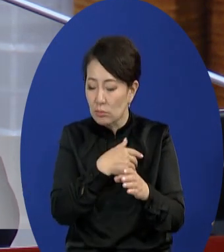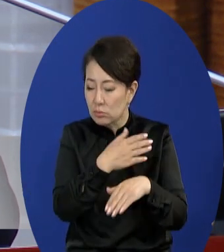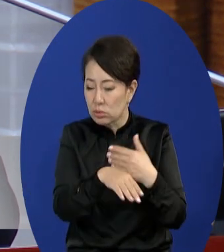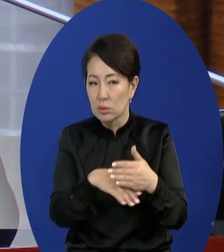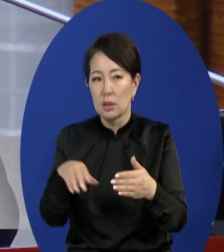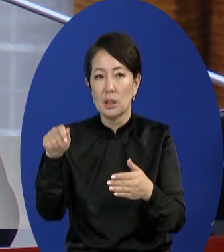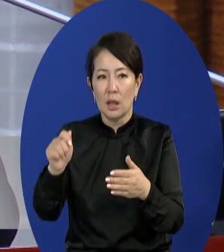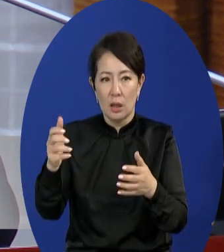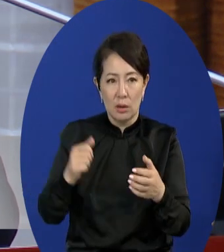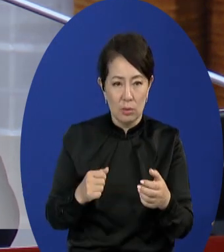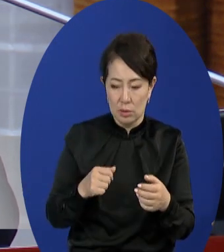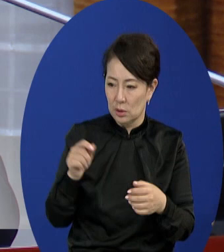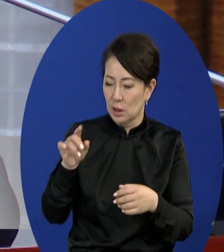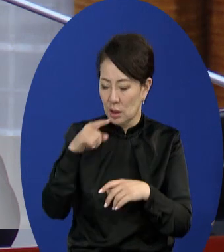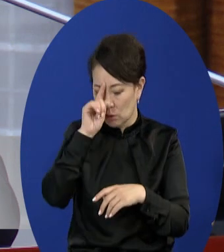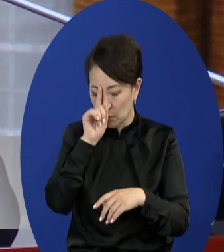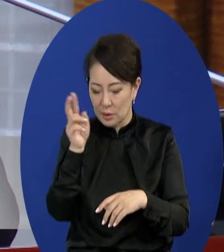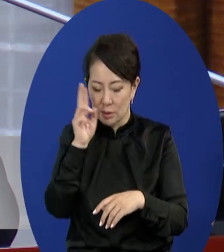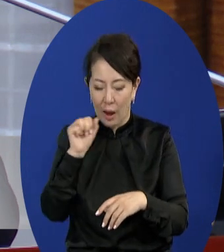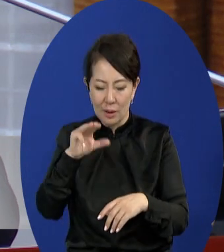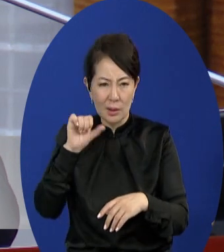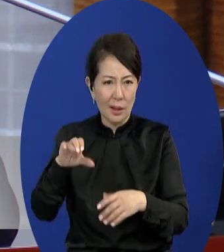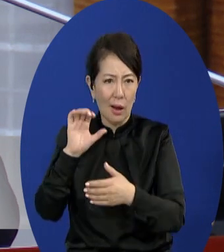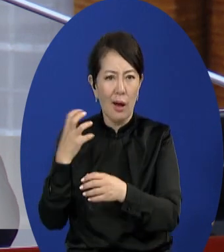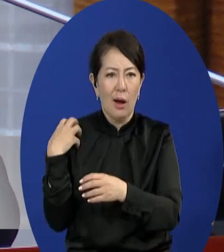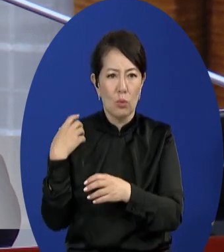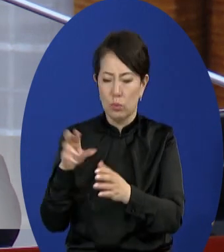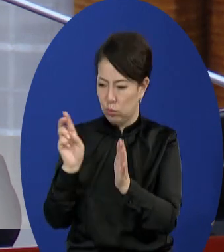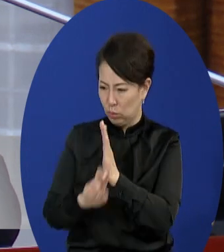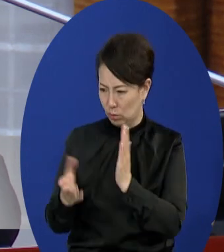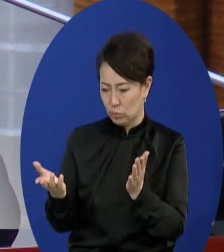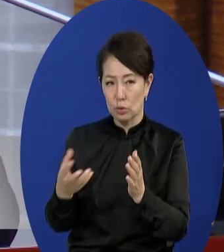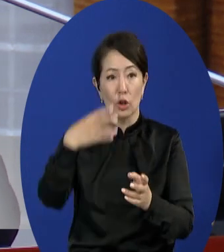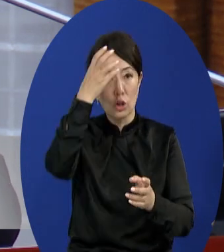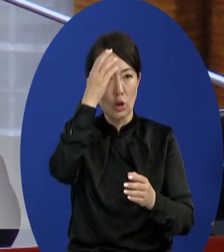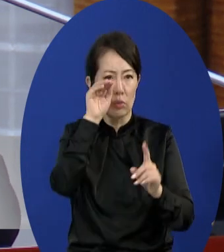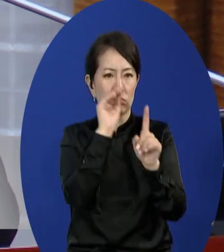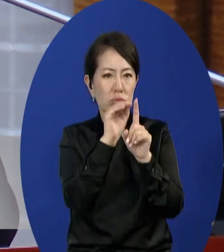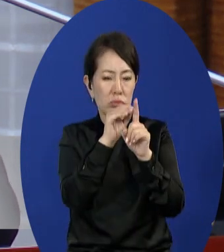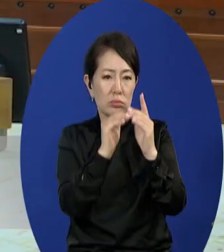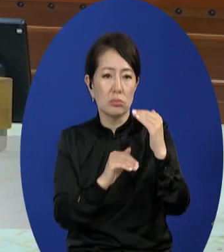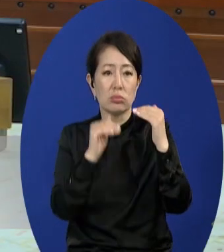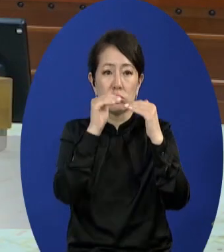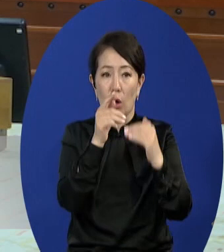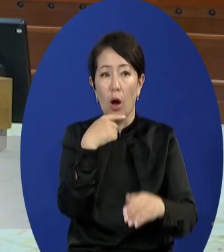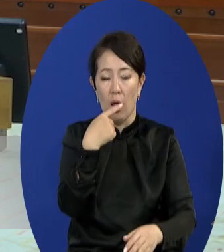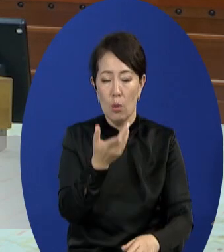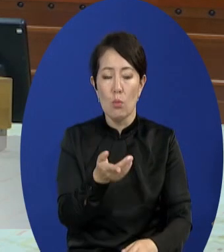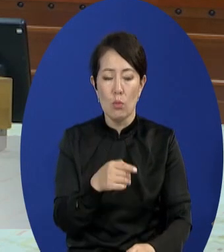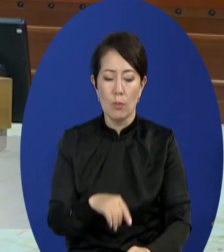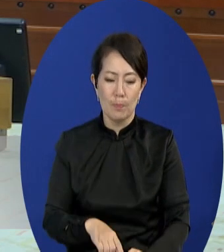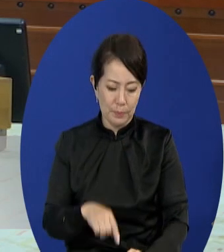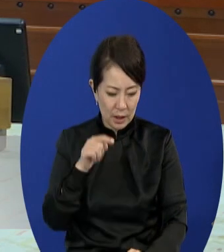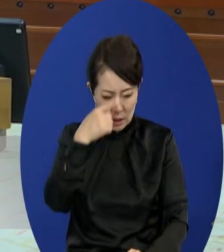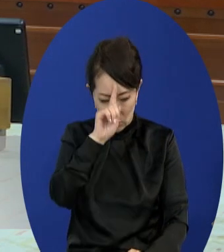даатгалын сан даах бололцоогүй байгаа учраас энэ асуудлыг төр засгийн төвшөнд тавьж байгаа маа. Эрүүл